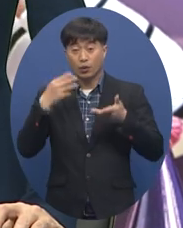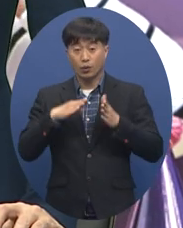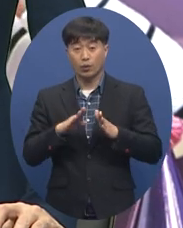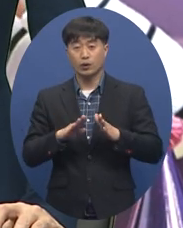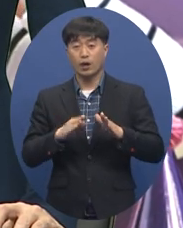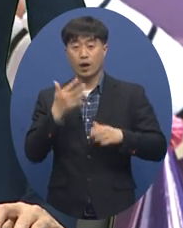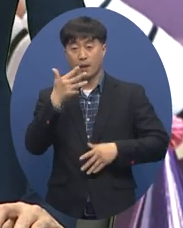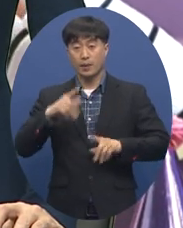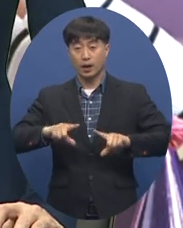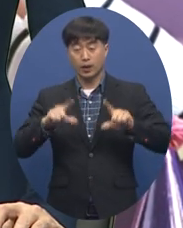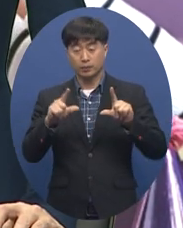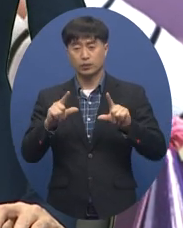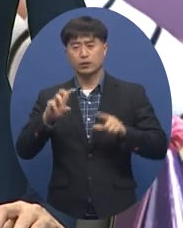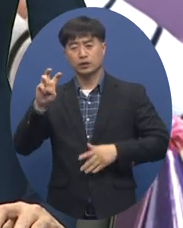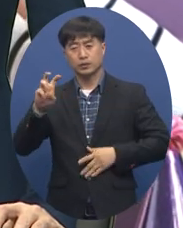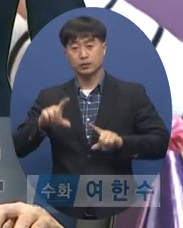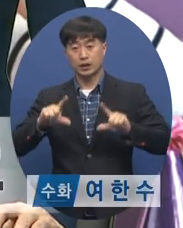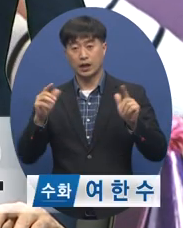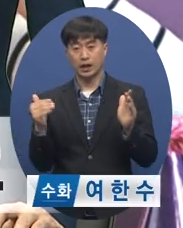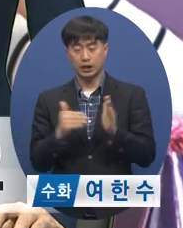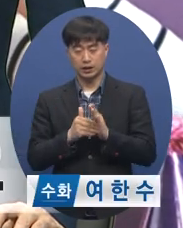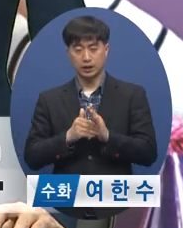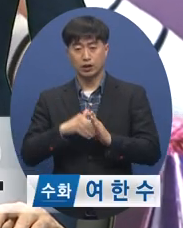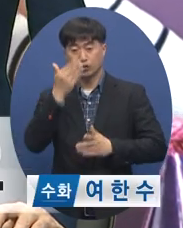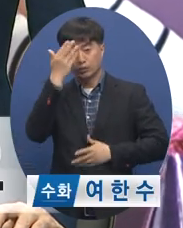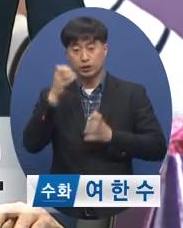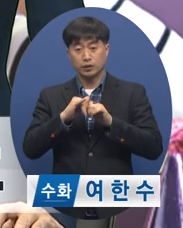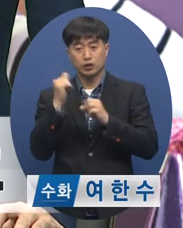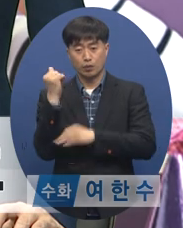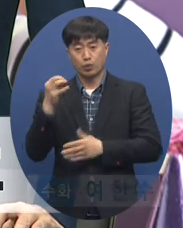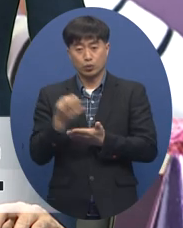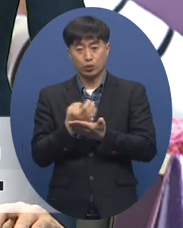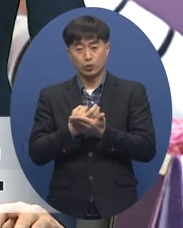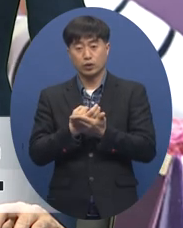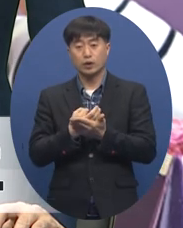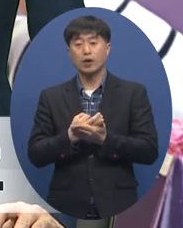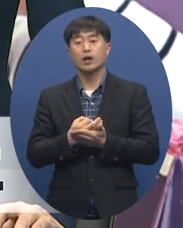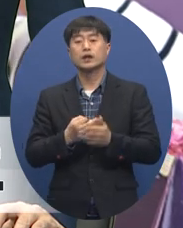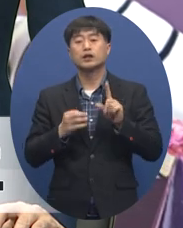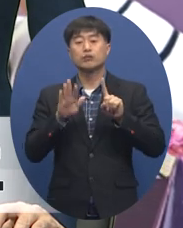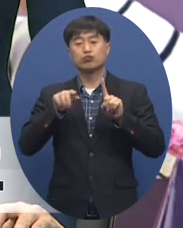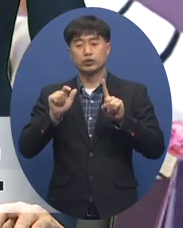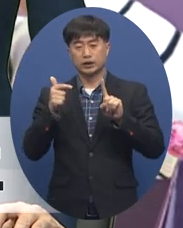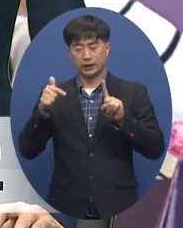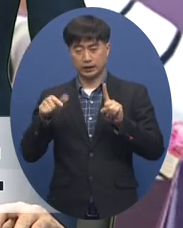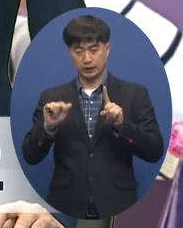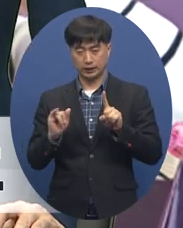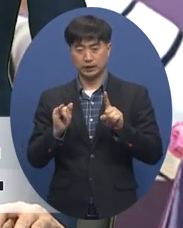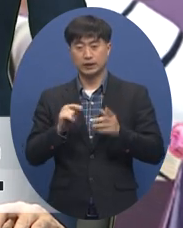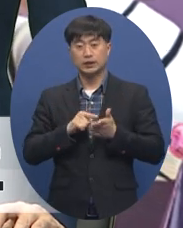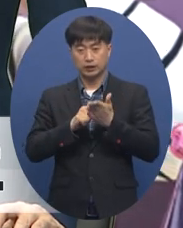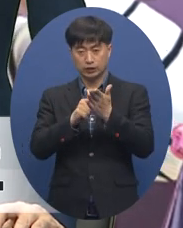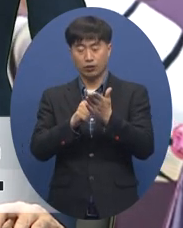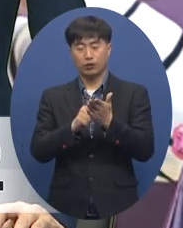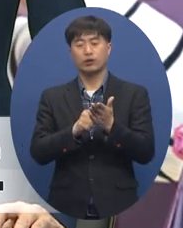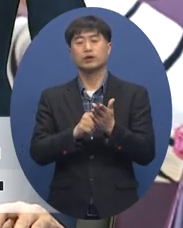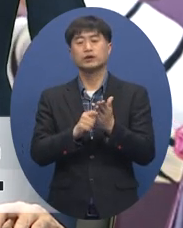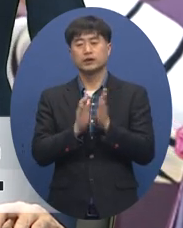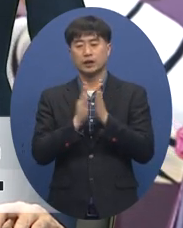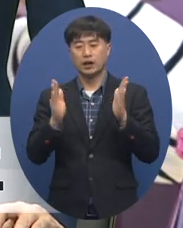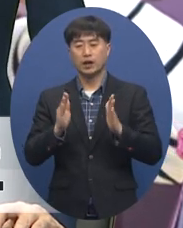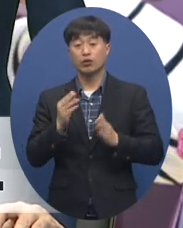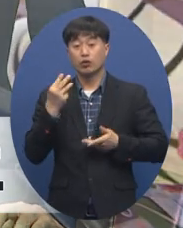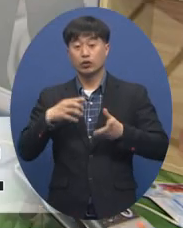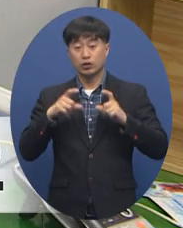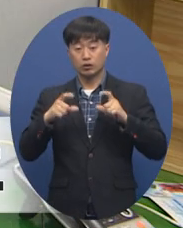경기도가 8일부터 이달 30일까지 청년 기본소득 지급자 1분기 신청 접수를 받습니다. 경기 지역에